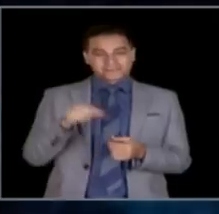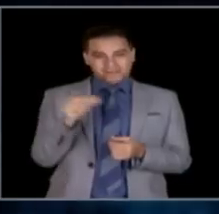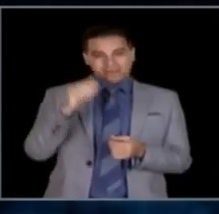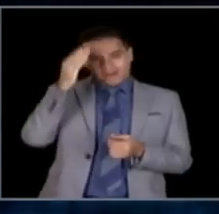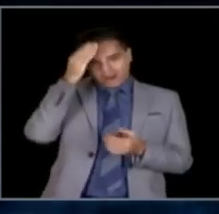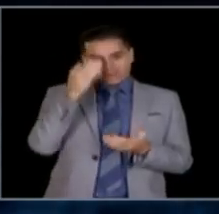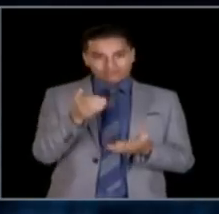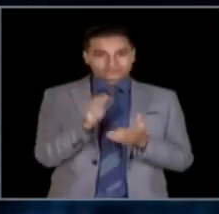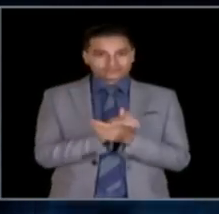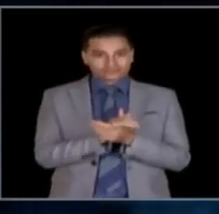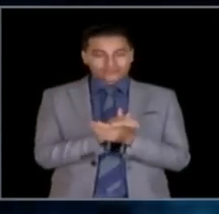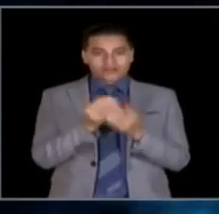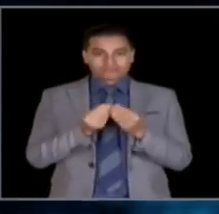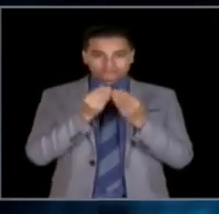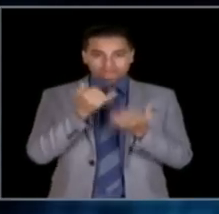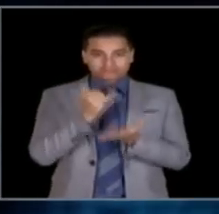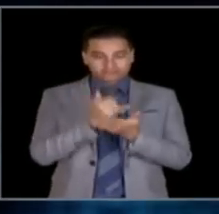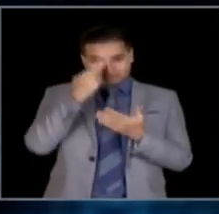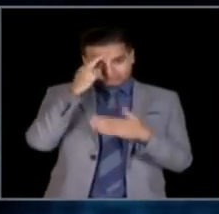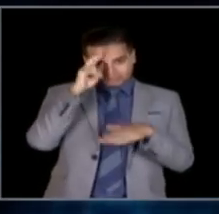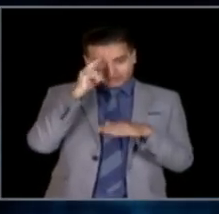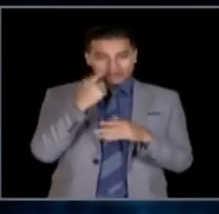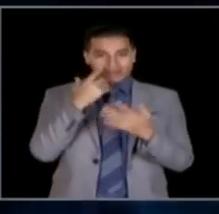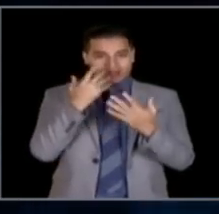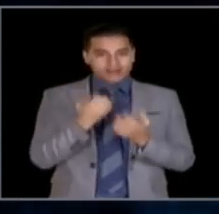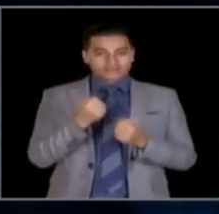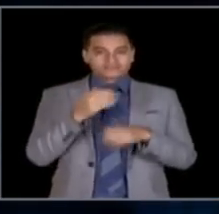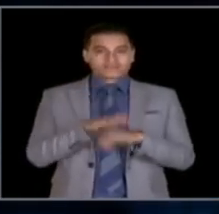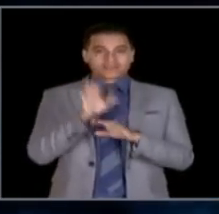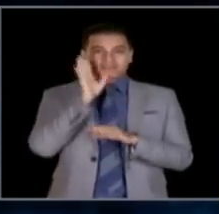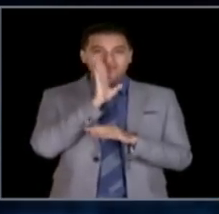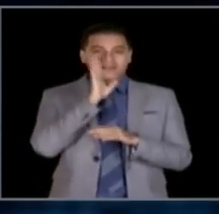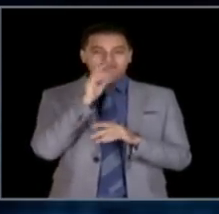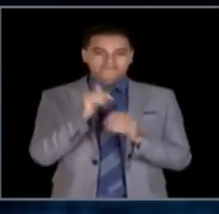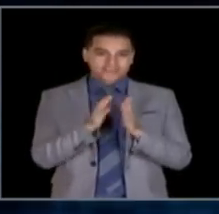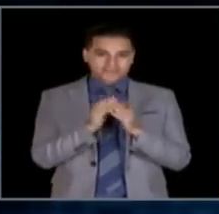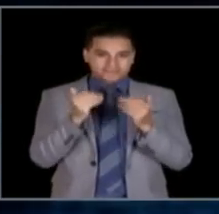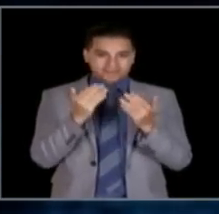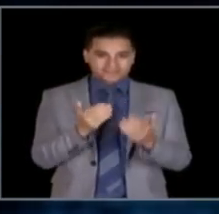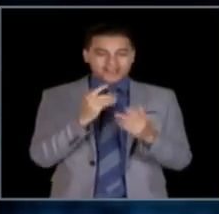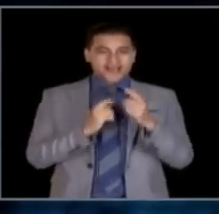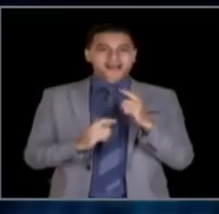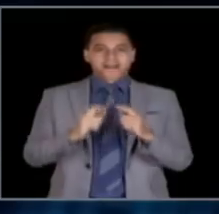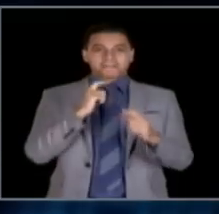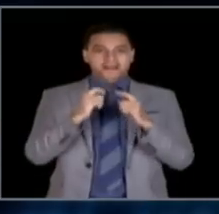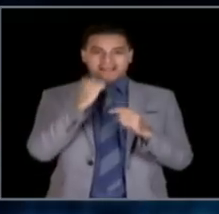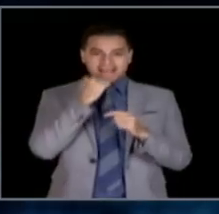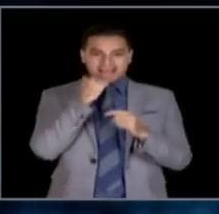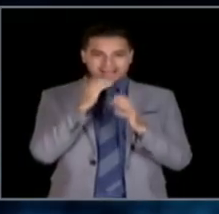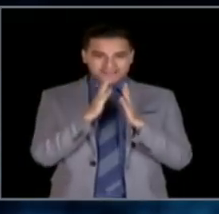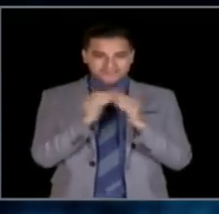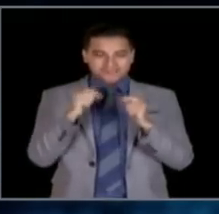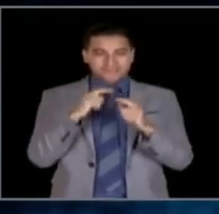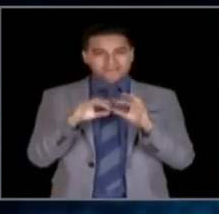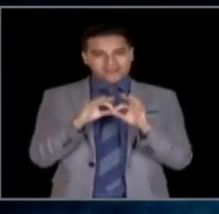برنامج العباقره اصحاب يقدم اليكم برعايه من يهتم بالتعليم في مصر، البنك الاهلي المصري،